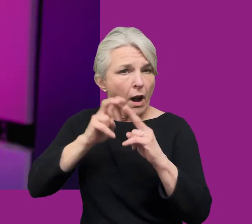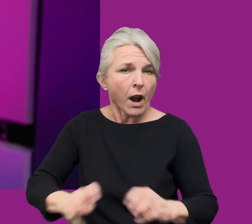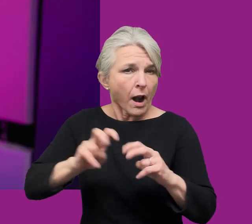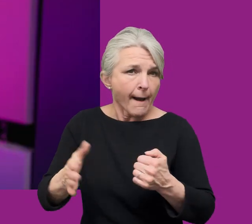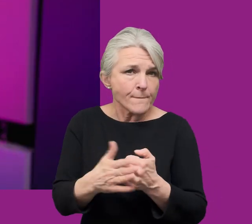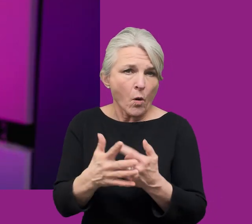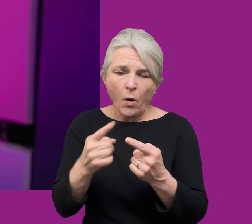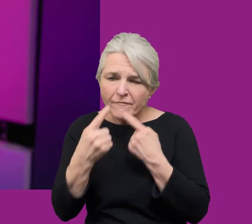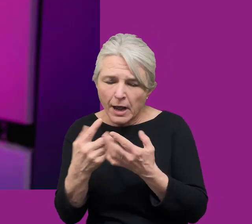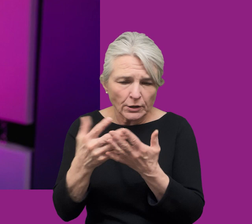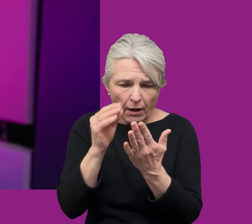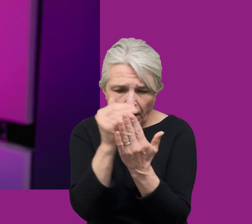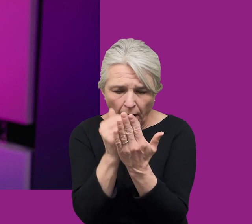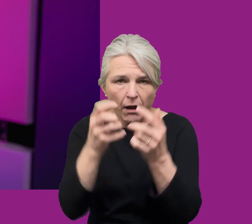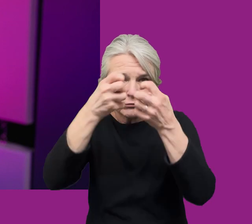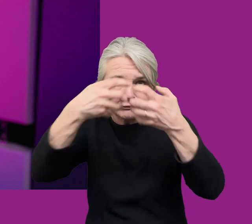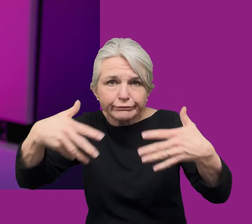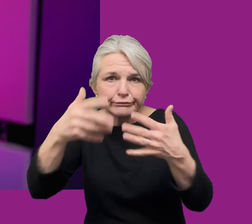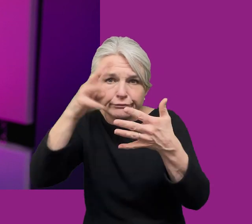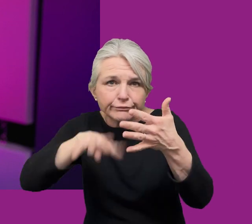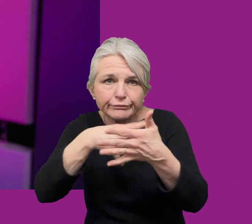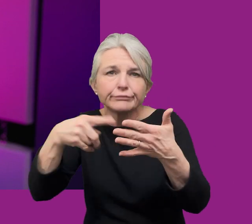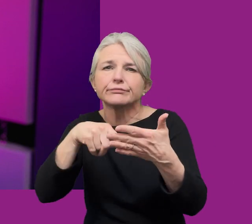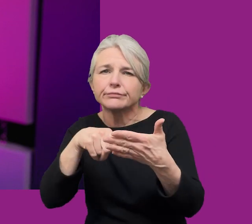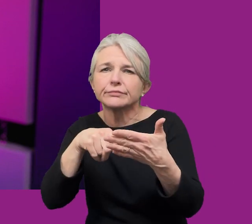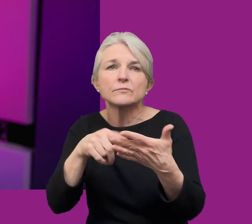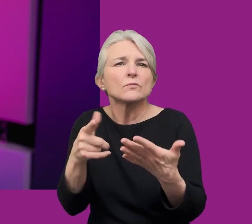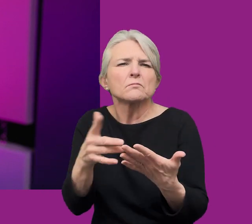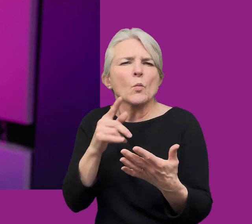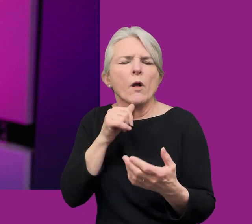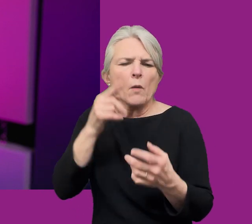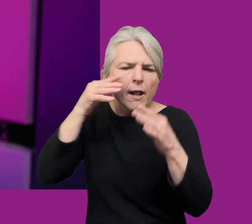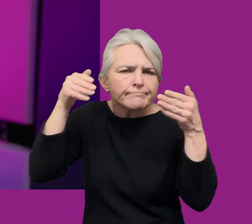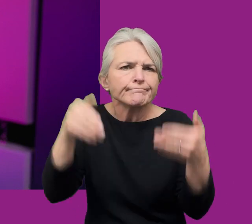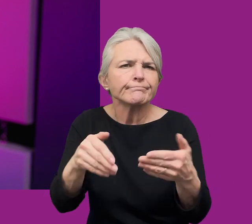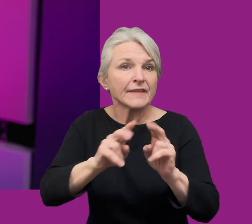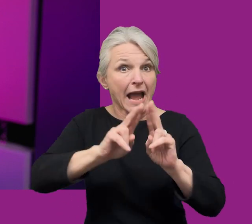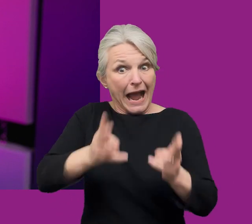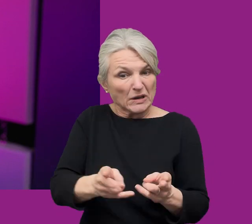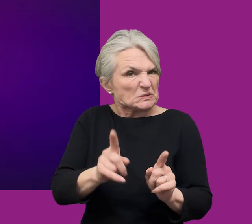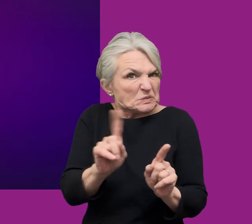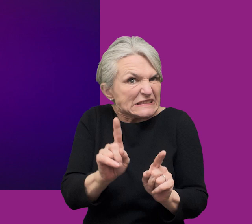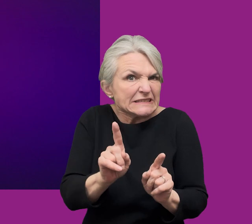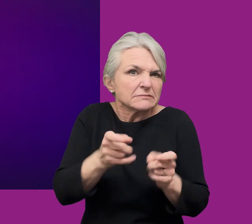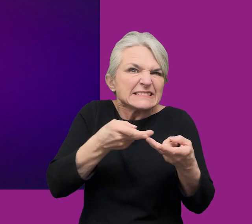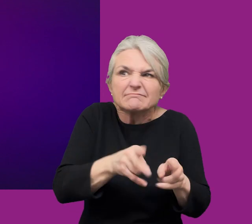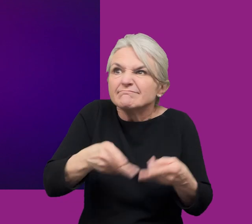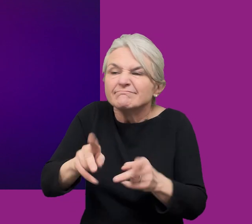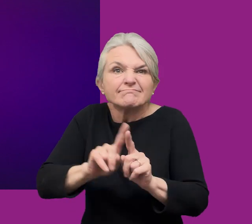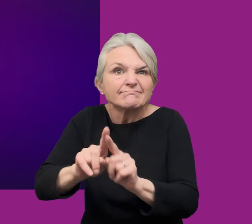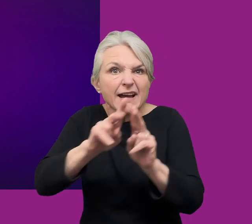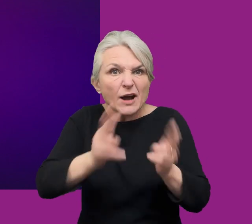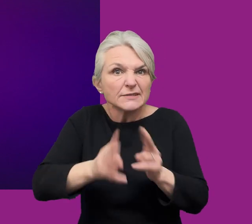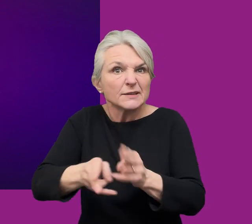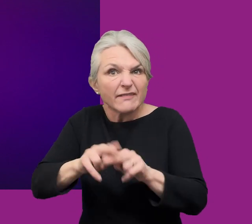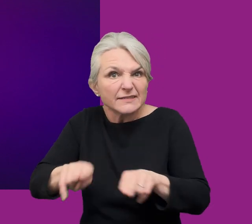Byddwn ni'n cyhoeddi canlyniadau tai manylach wrth i ni barhau i ddadansoddi data Cyfrifiad 2021. Byddwn ni'n ystyried sut